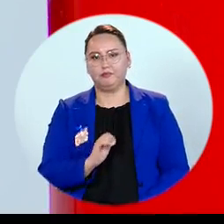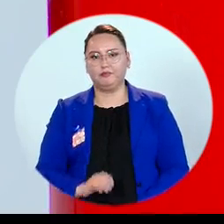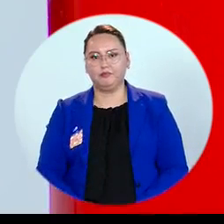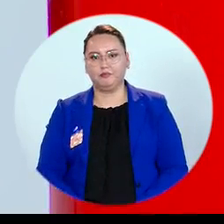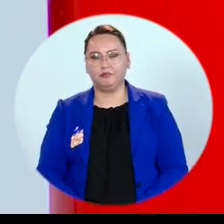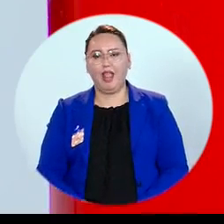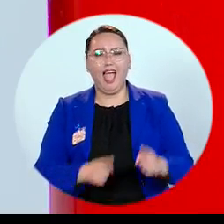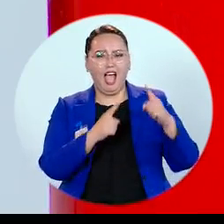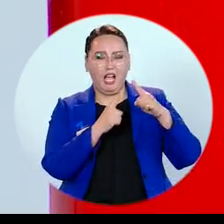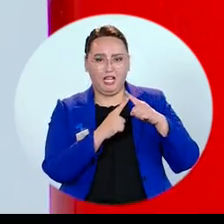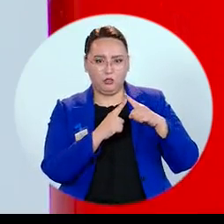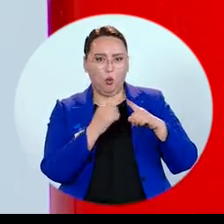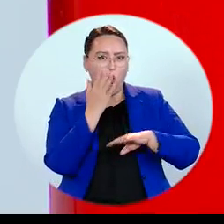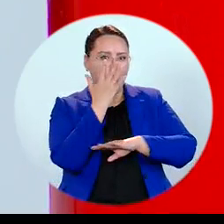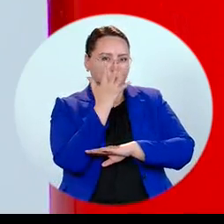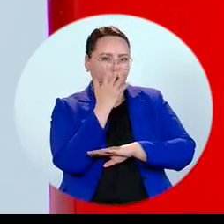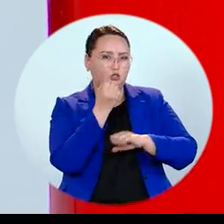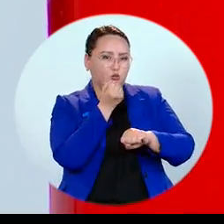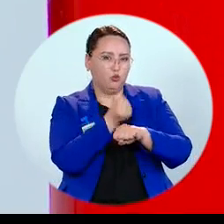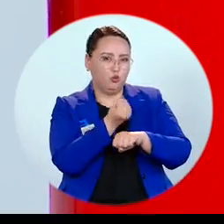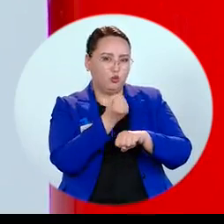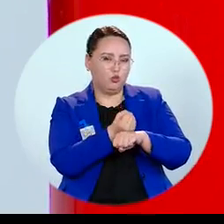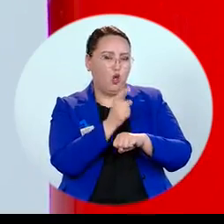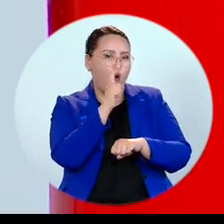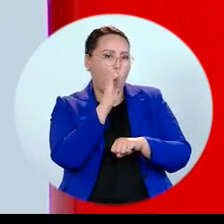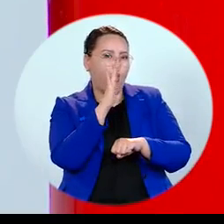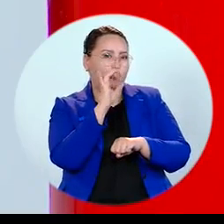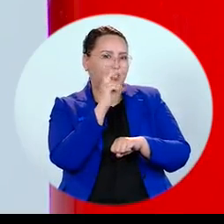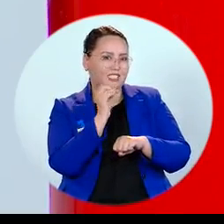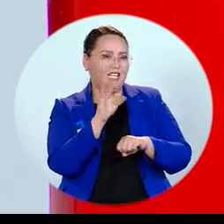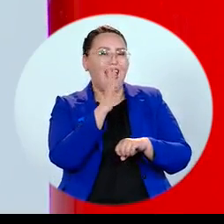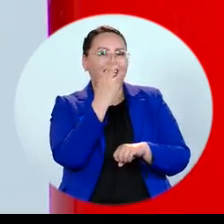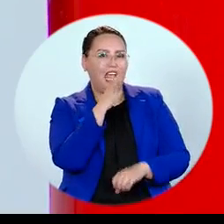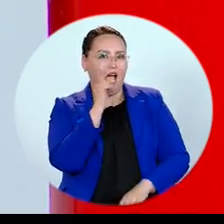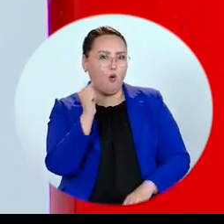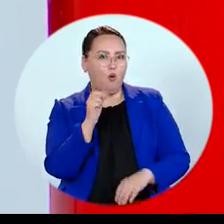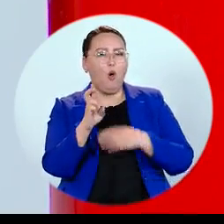པའི གེ